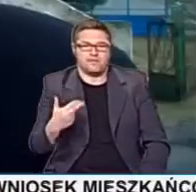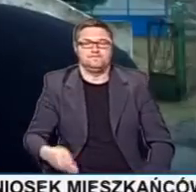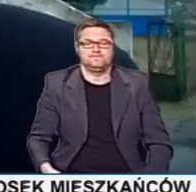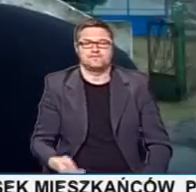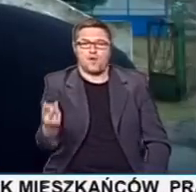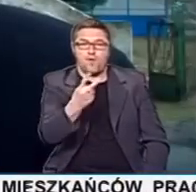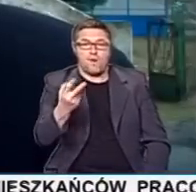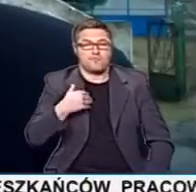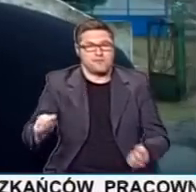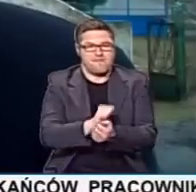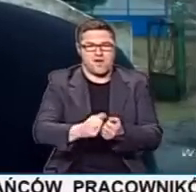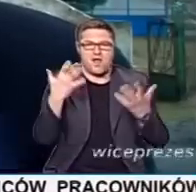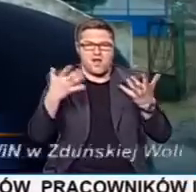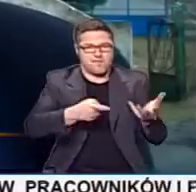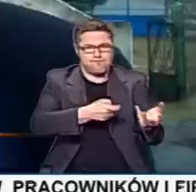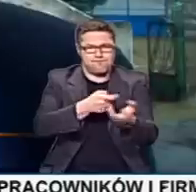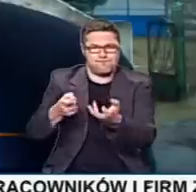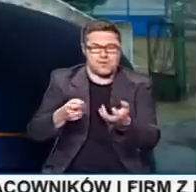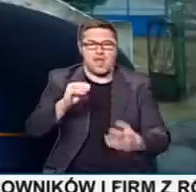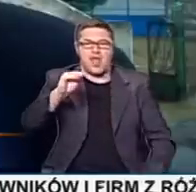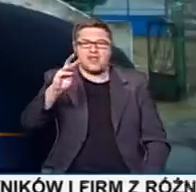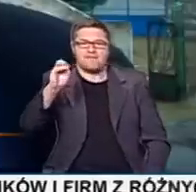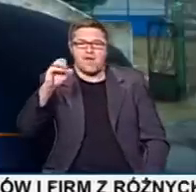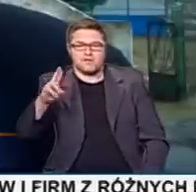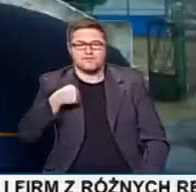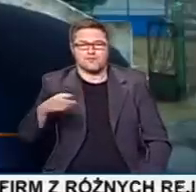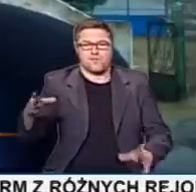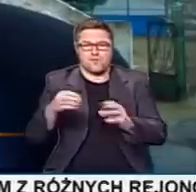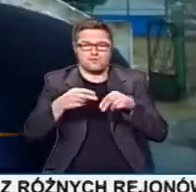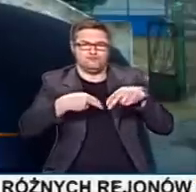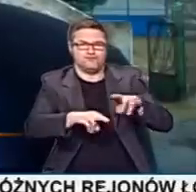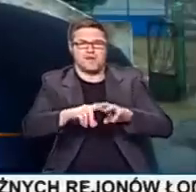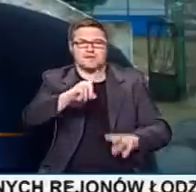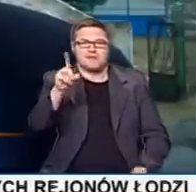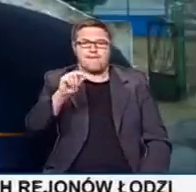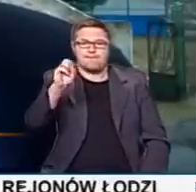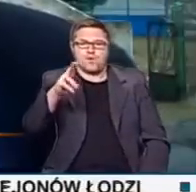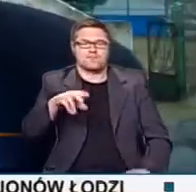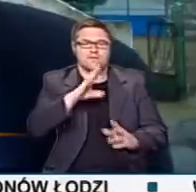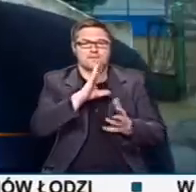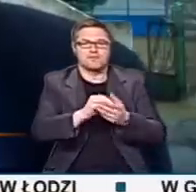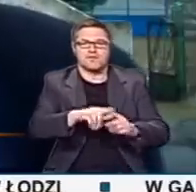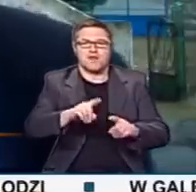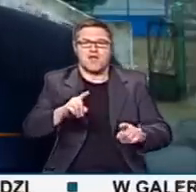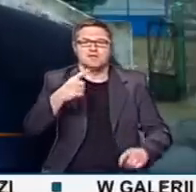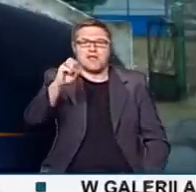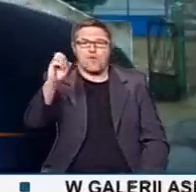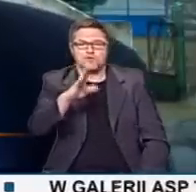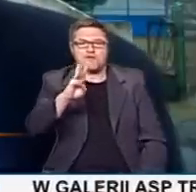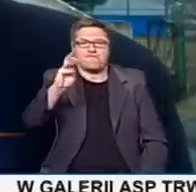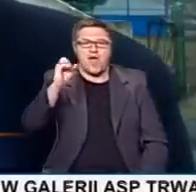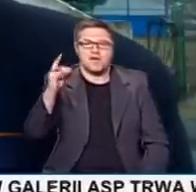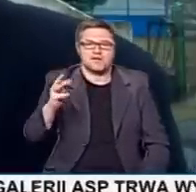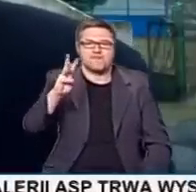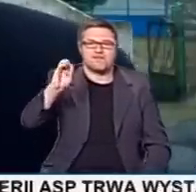walczyli oni z bronią w ręku Edward brał udział pod dowództwem zapory w akcji między innymi na Działoszyn na